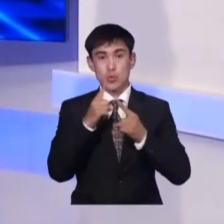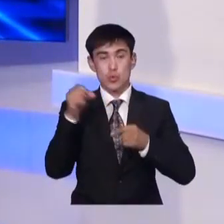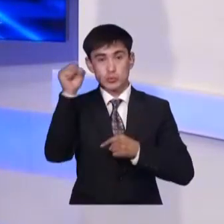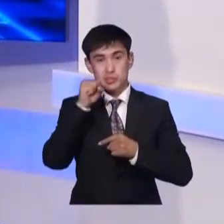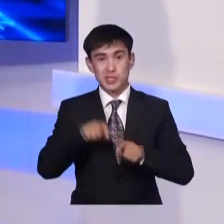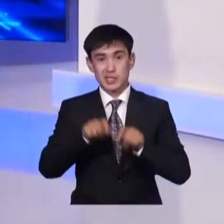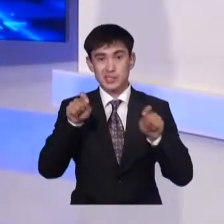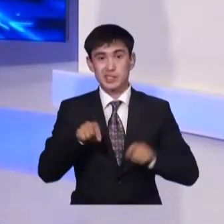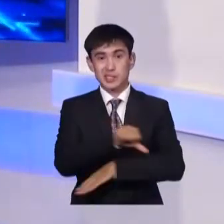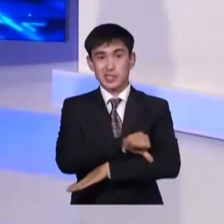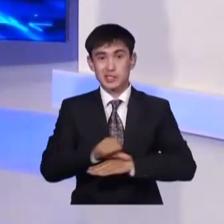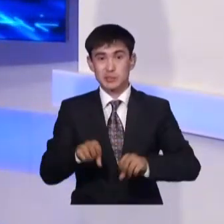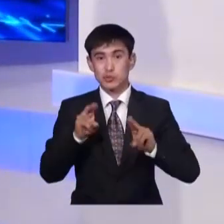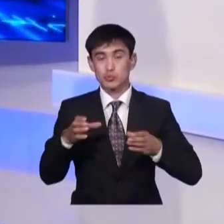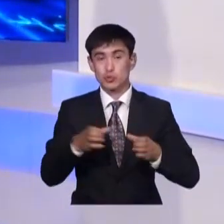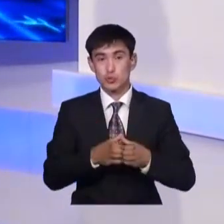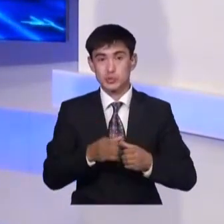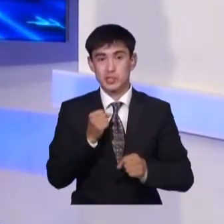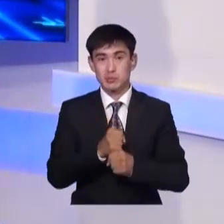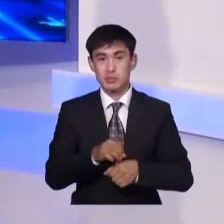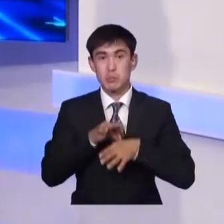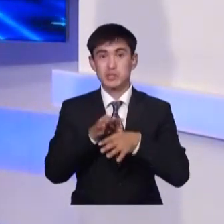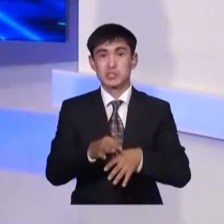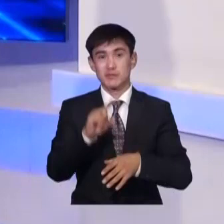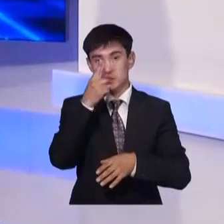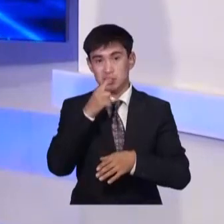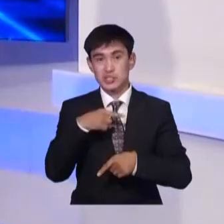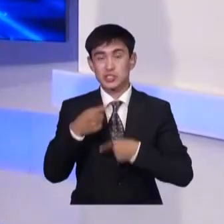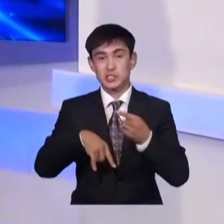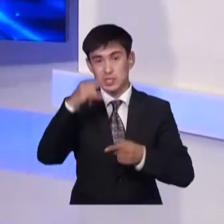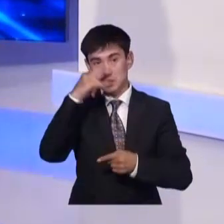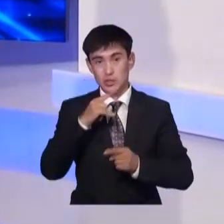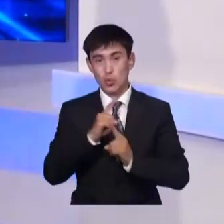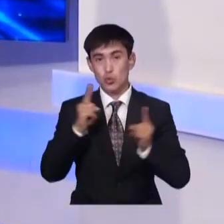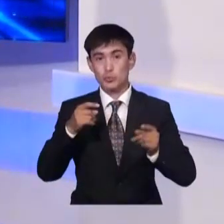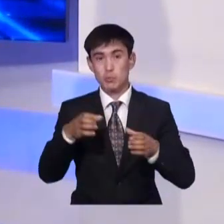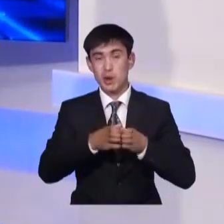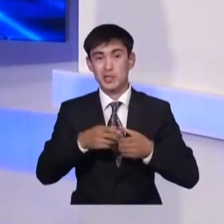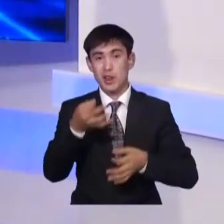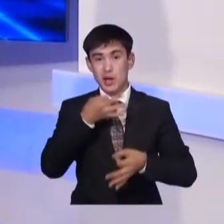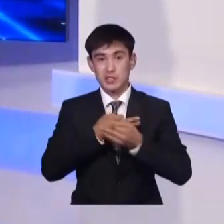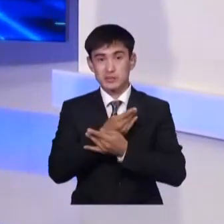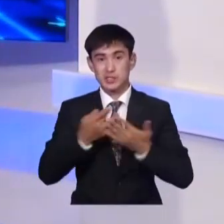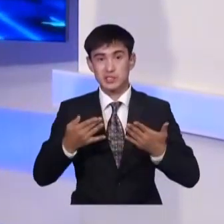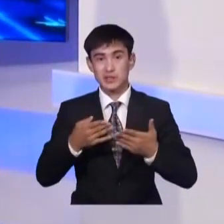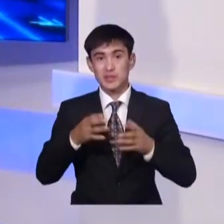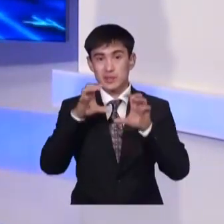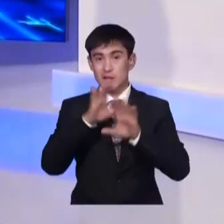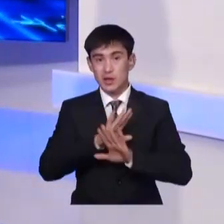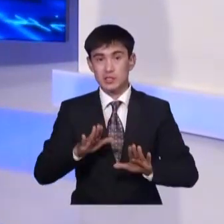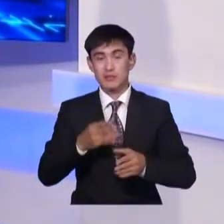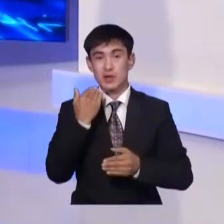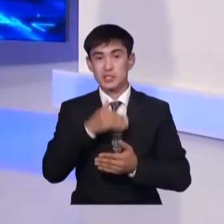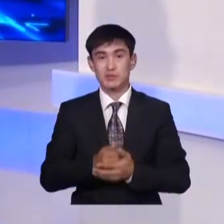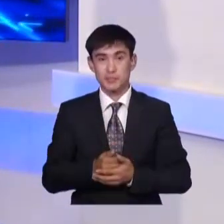деятельность трансграничной преступной группы, занимавшейся поставкой из Индии через Казахстан крупных партий лекарственных средств